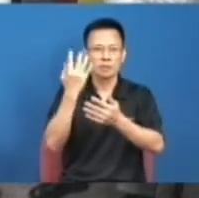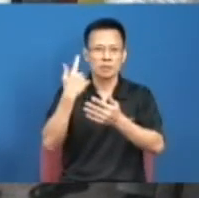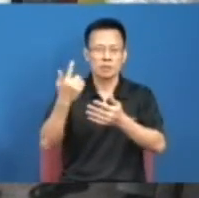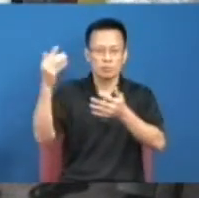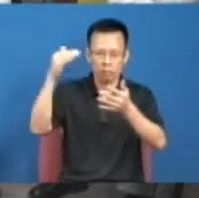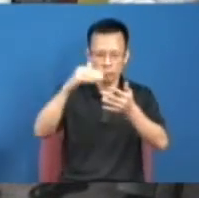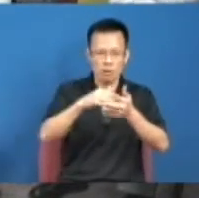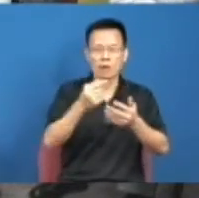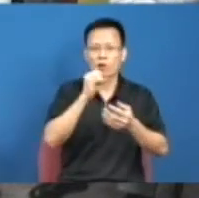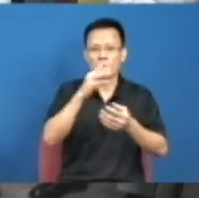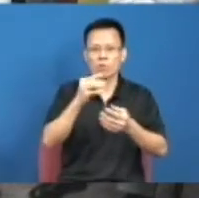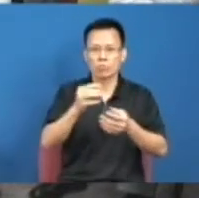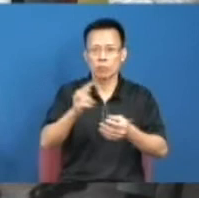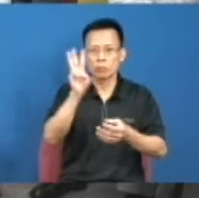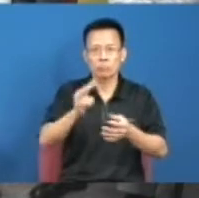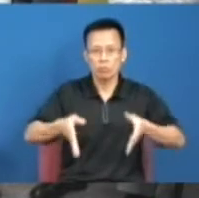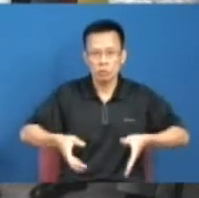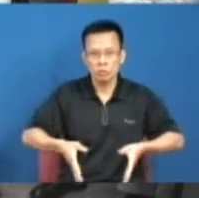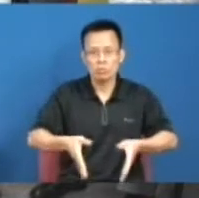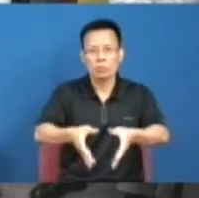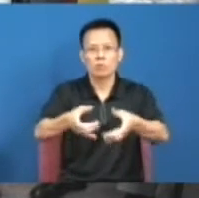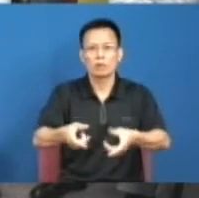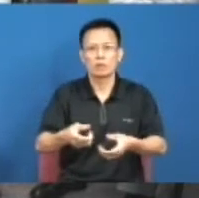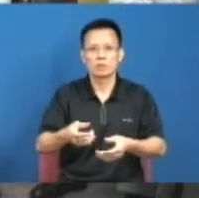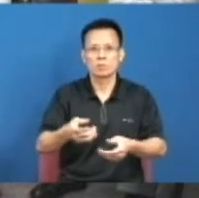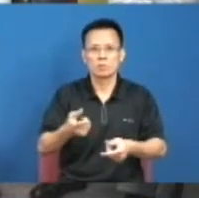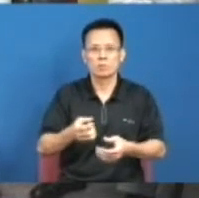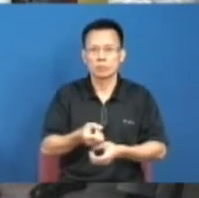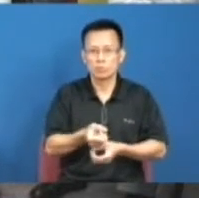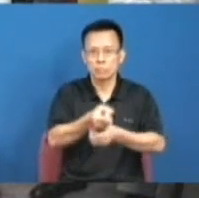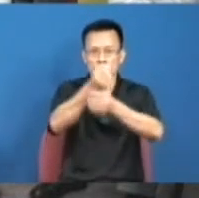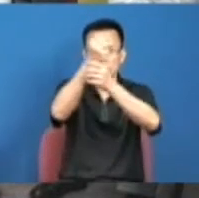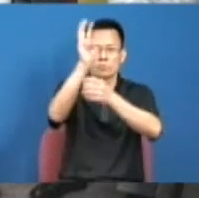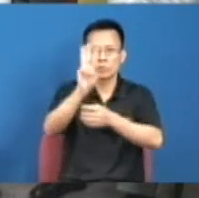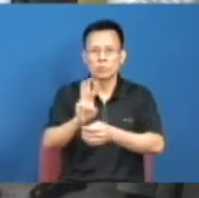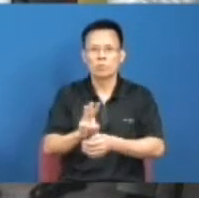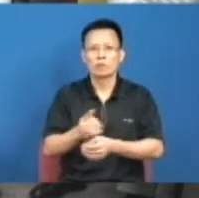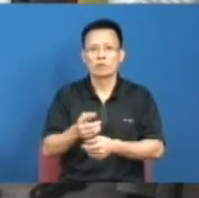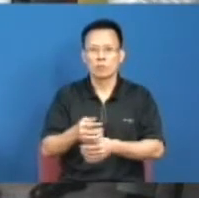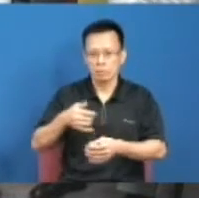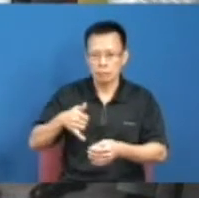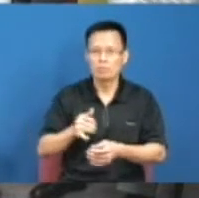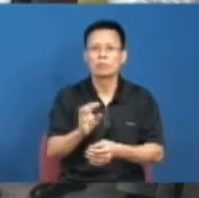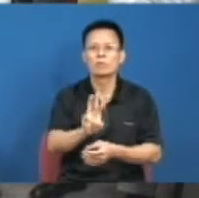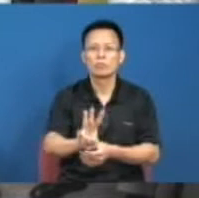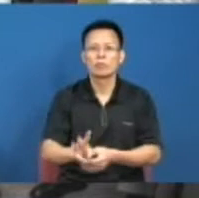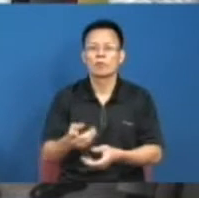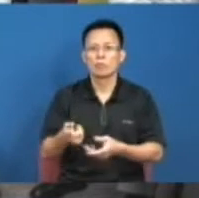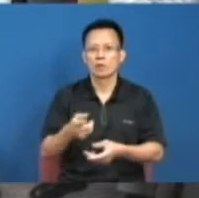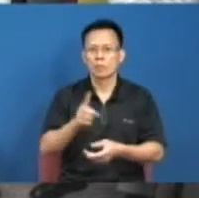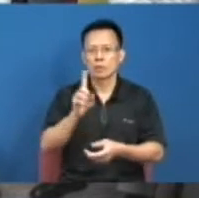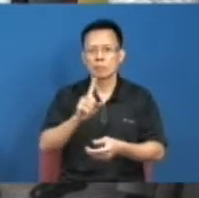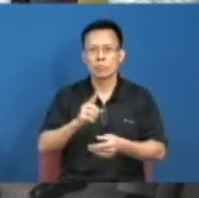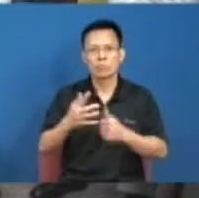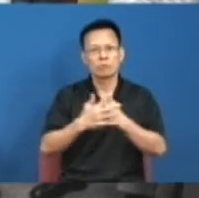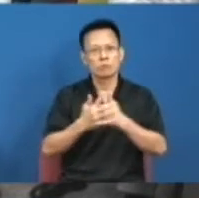務，就是關注一些消防水啊，一些去水啊，或者如何去怎樣保養